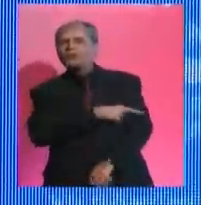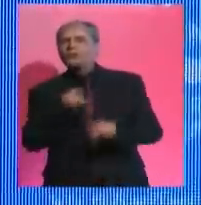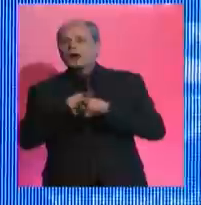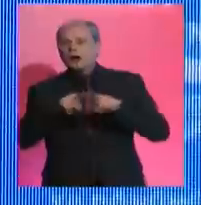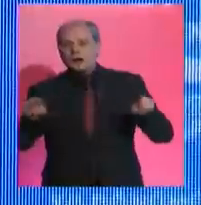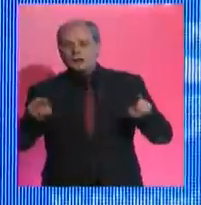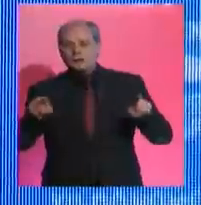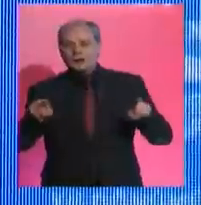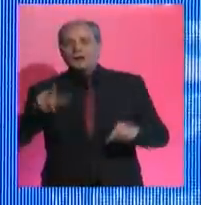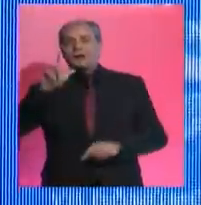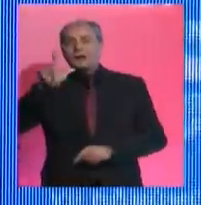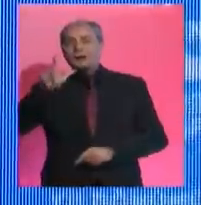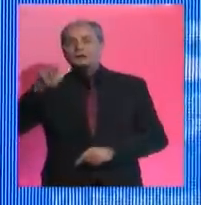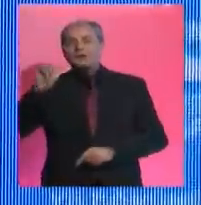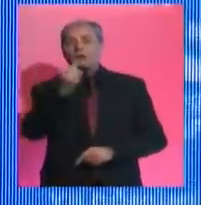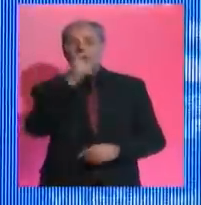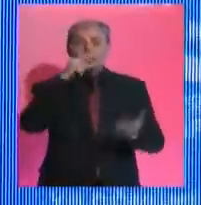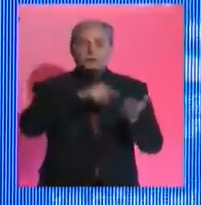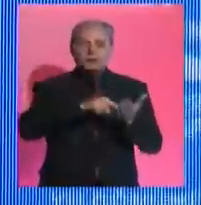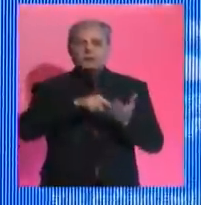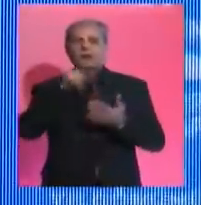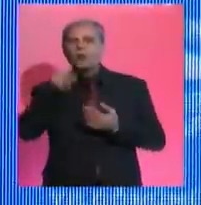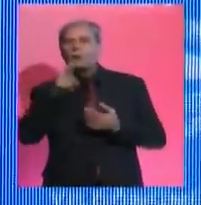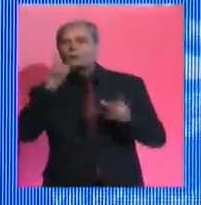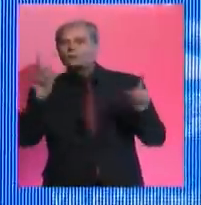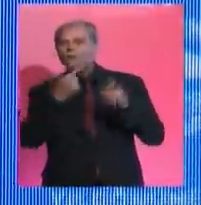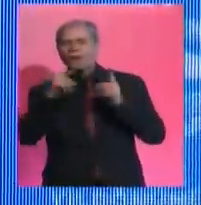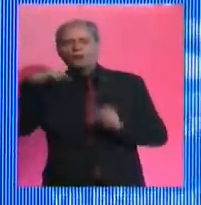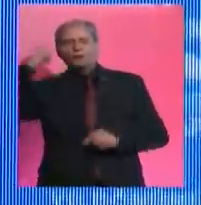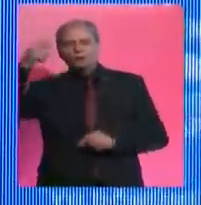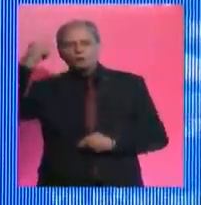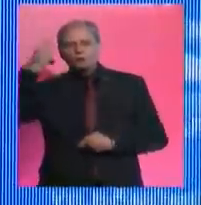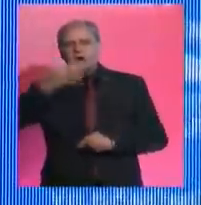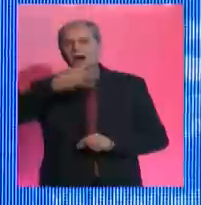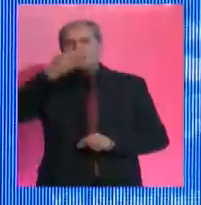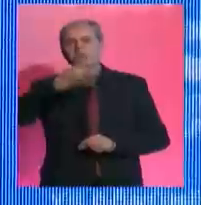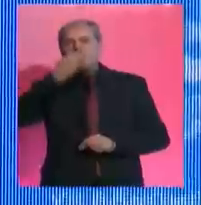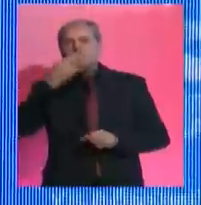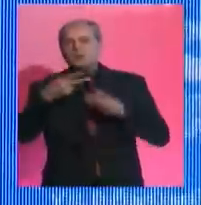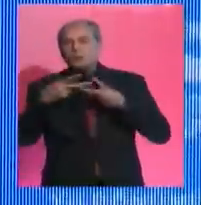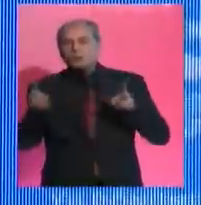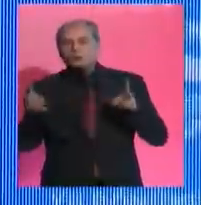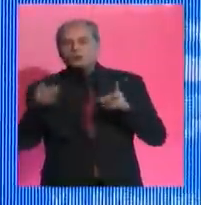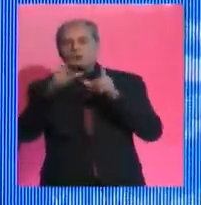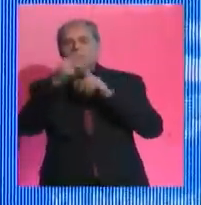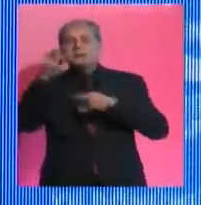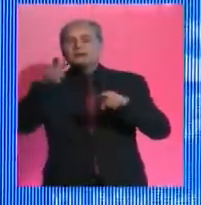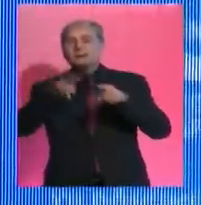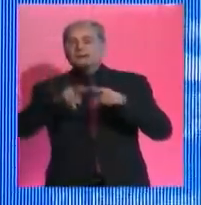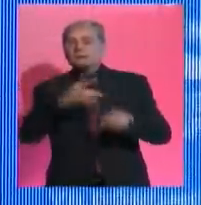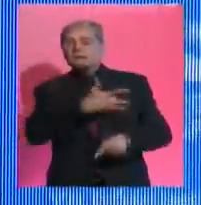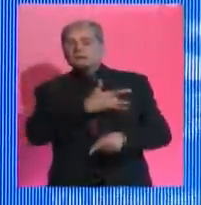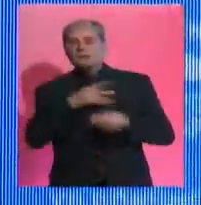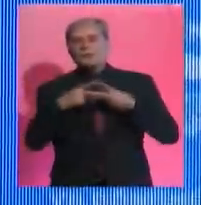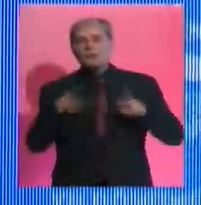ayrılığının gerekliliğine inanmaktadır o Ezgi düşünce ve ifade özgürlüğünü din ve vicdan